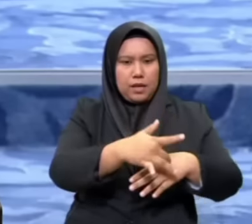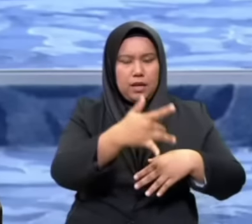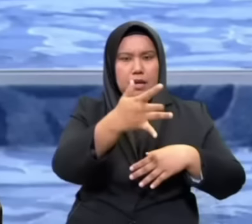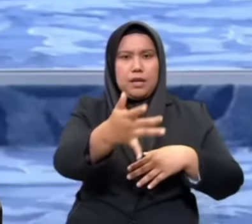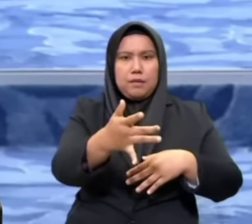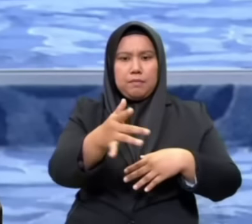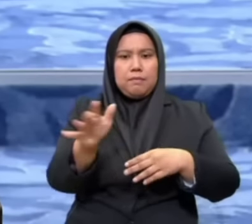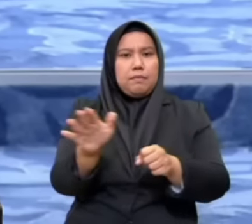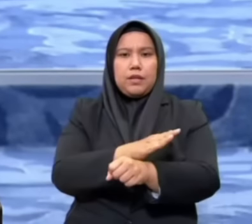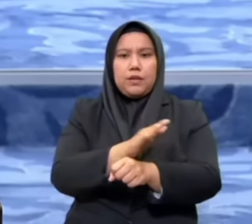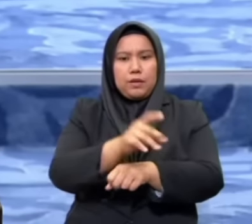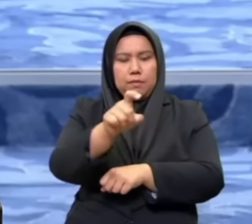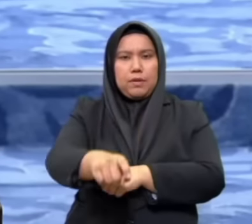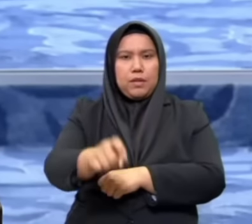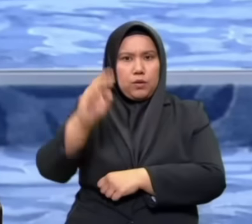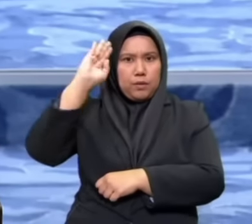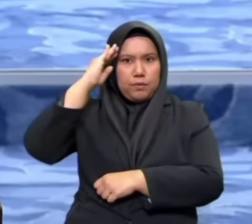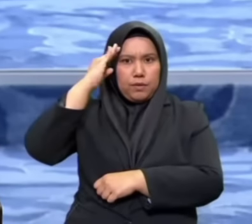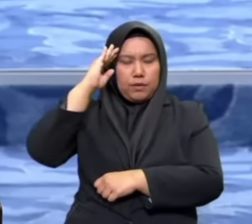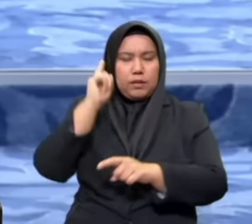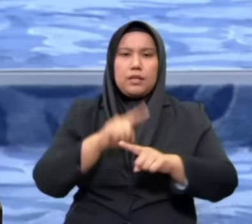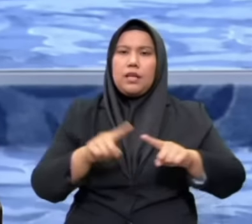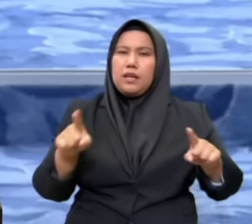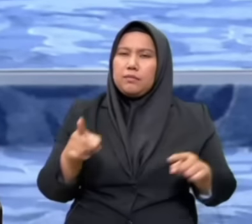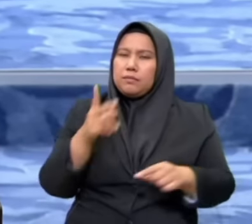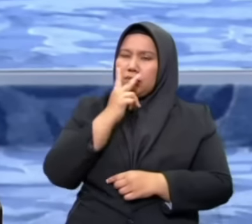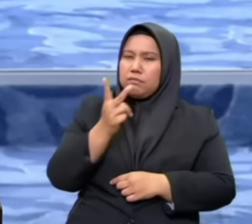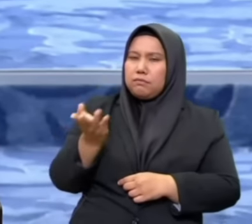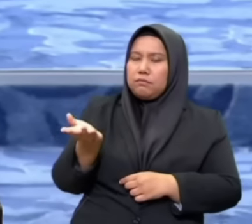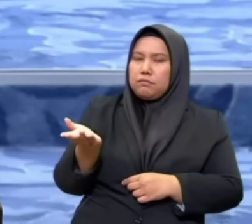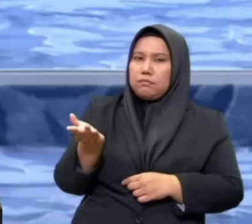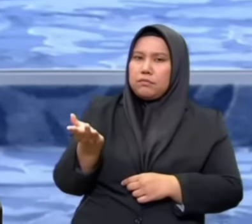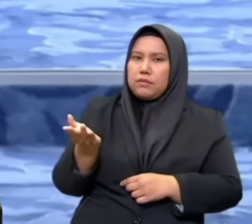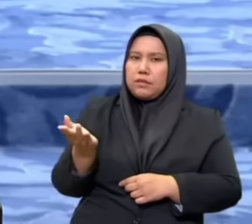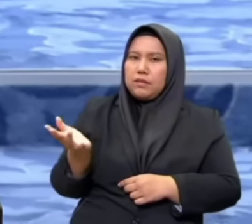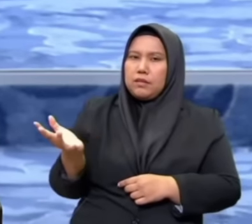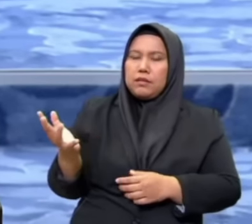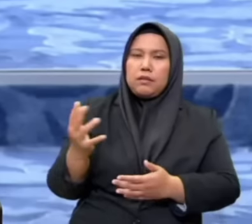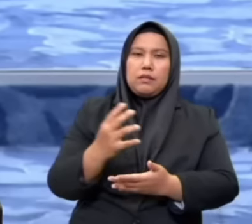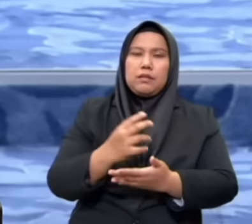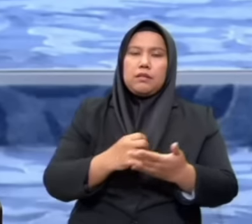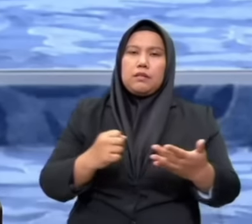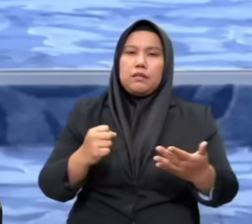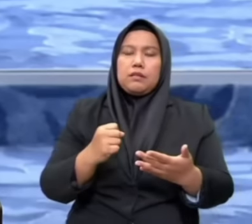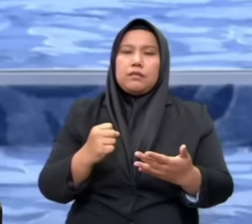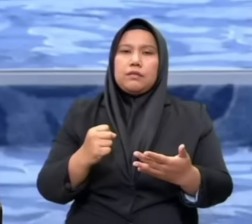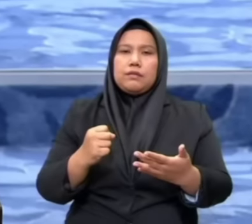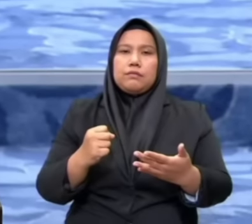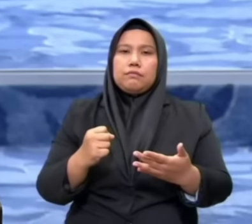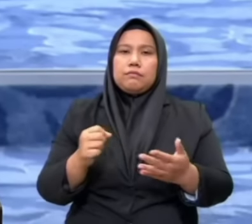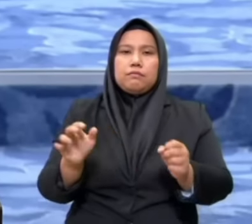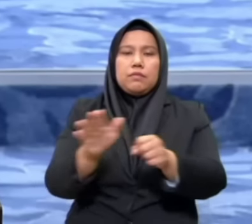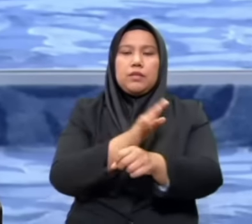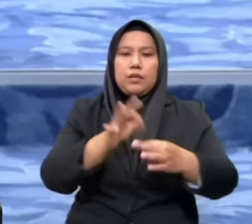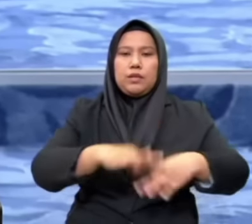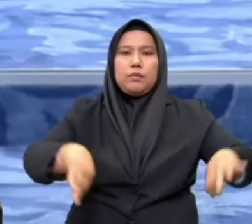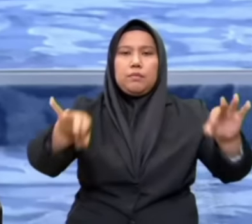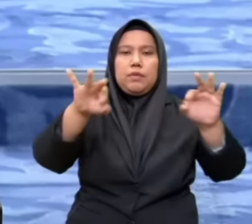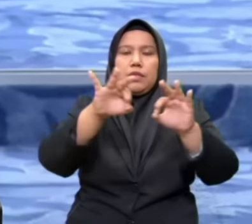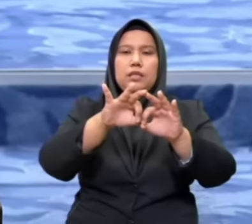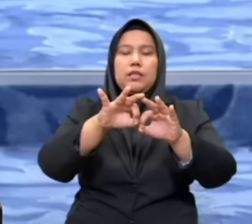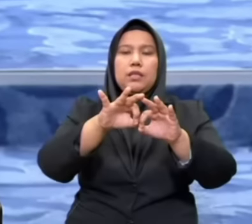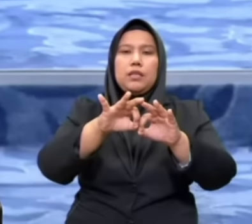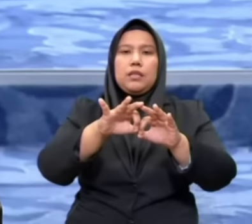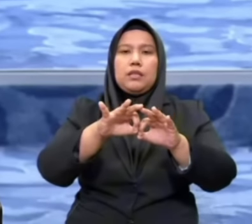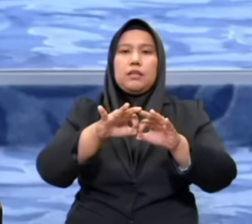Bumi Putera, tetapi nampaknya kegiatan itu akhirnya penuh dari segi kepentingan komersial dan